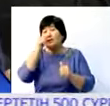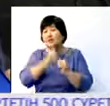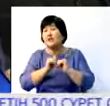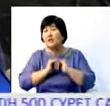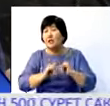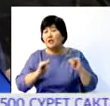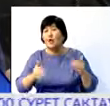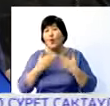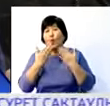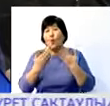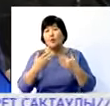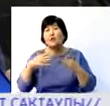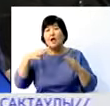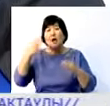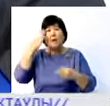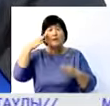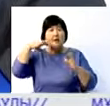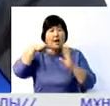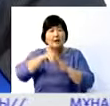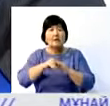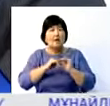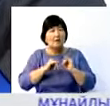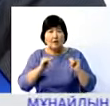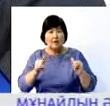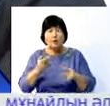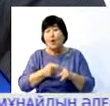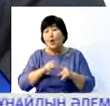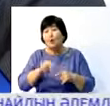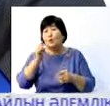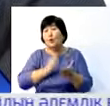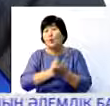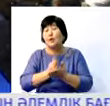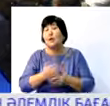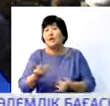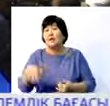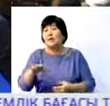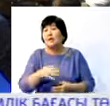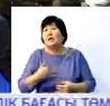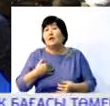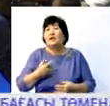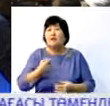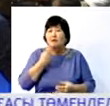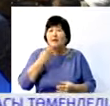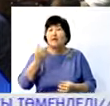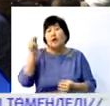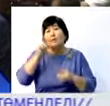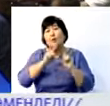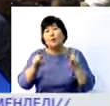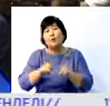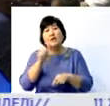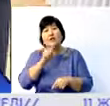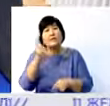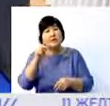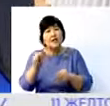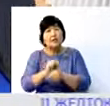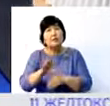жетілдіріліп, оқулықтардың мазмұны тереңдей түсті. Ұлттық бірыңғай тестілеу жүйесі де оқушылардың жүйкесін жұқартты. Жасыратыны жоқ білім ордаларында ең бірінші